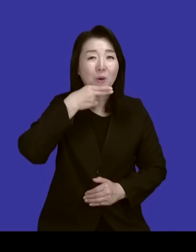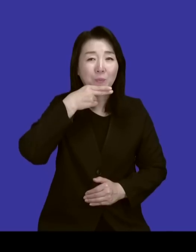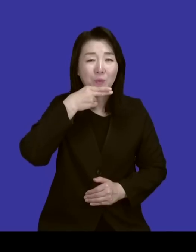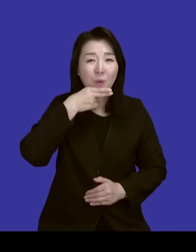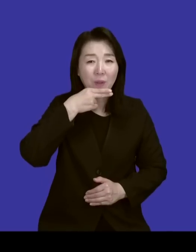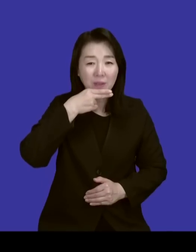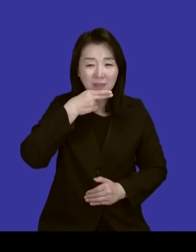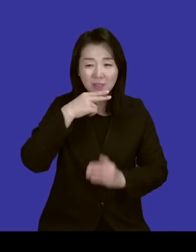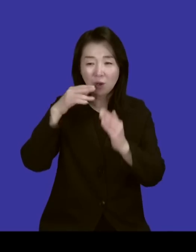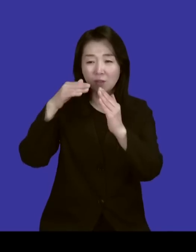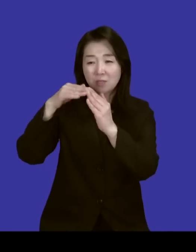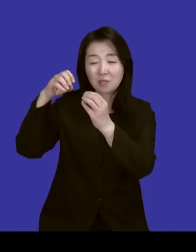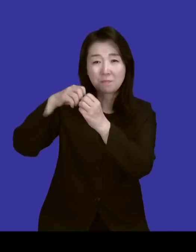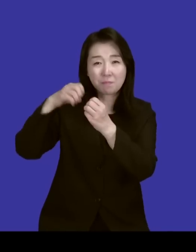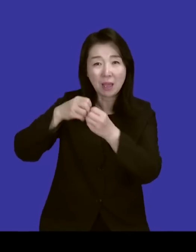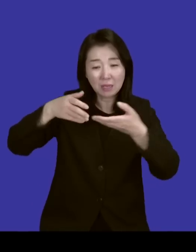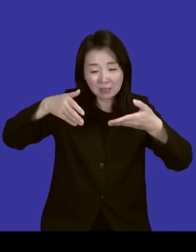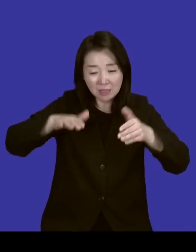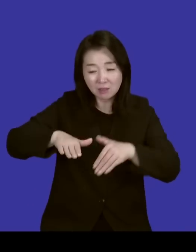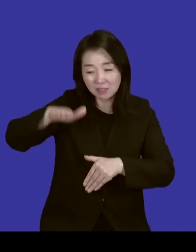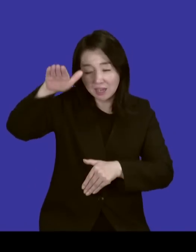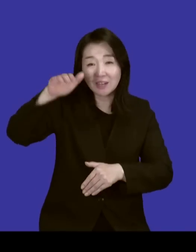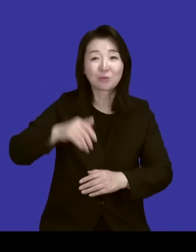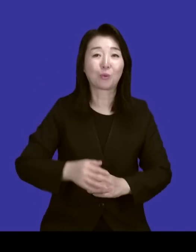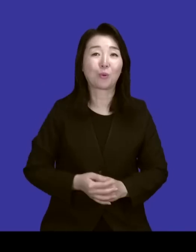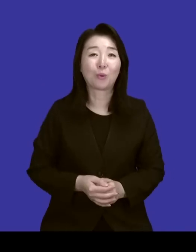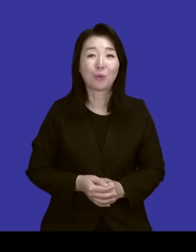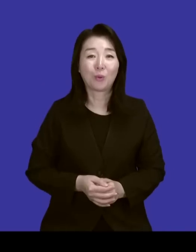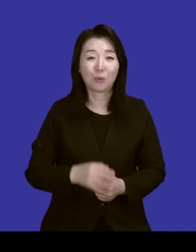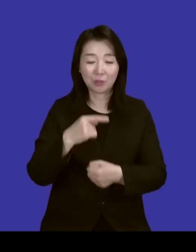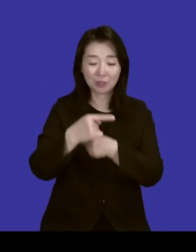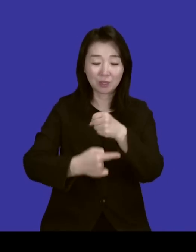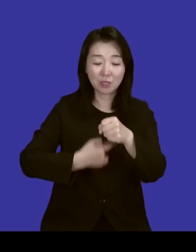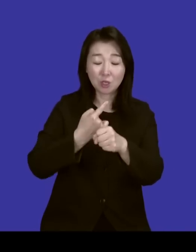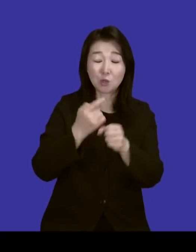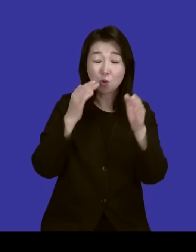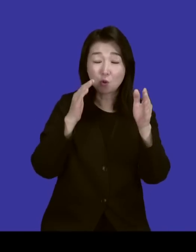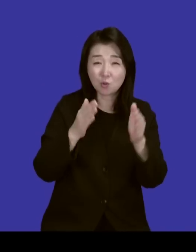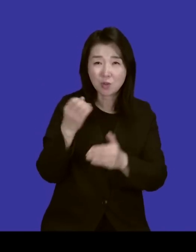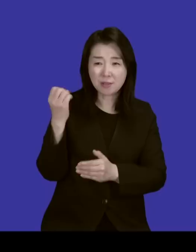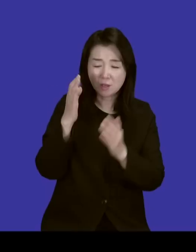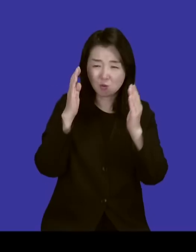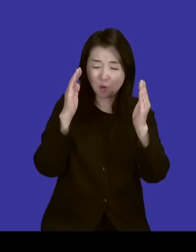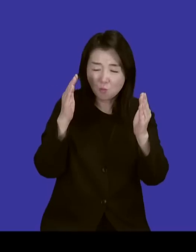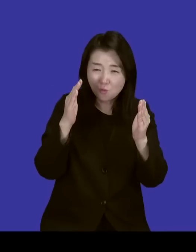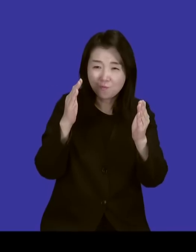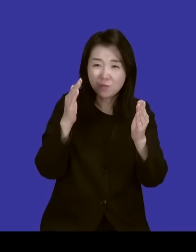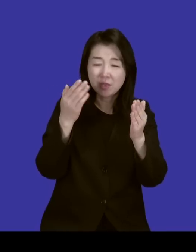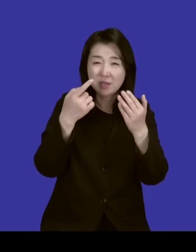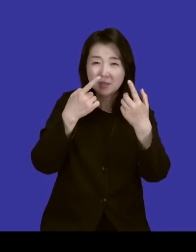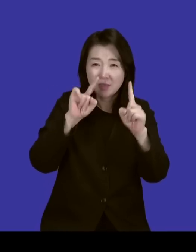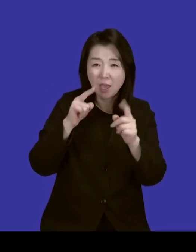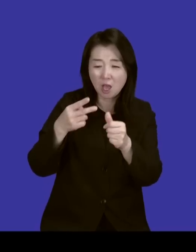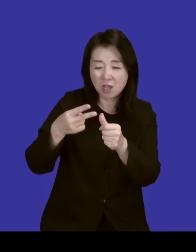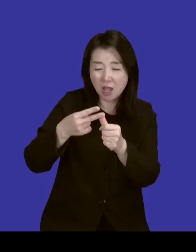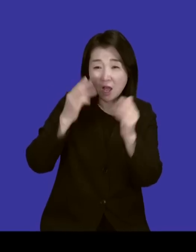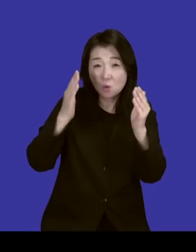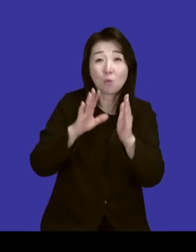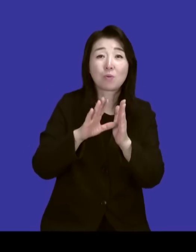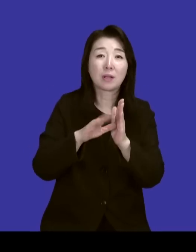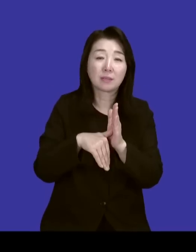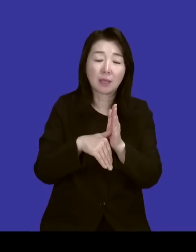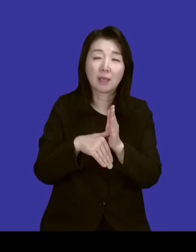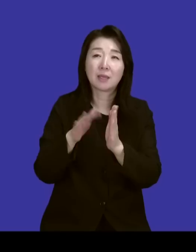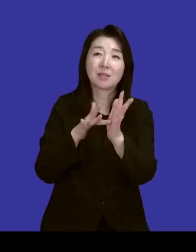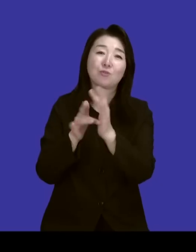자라난 사람인데 예. 그 1년간 재수하는 기간에 예수님을 만나게 되었어요. 그 예수님 만나기 전에